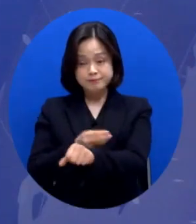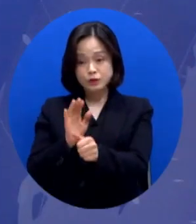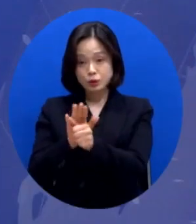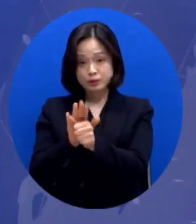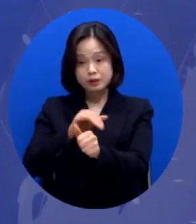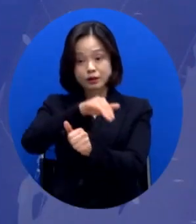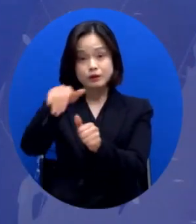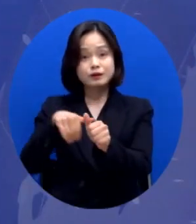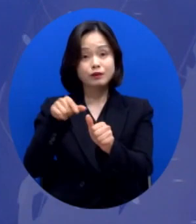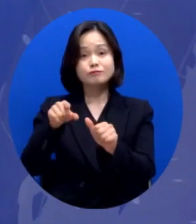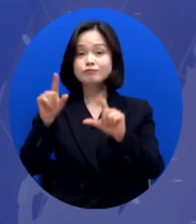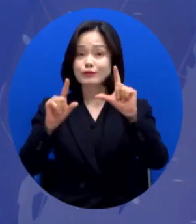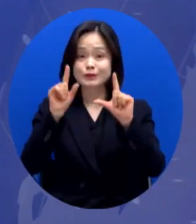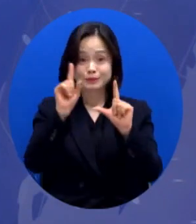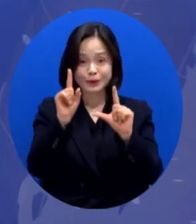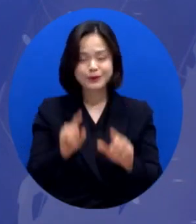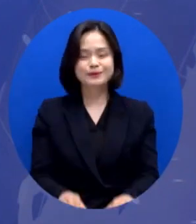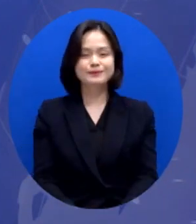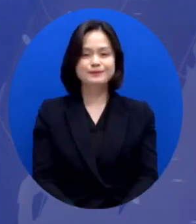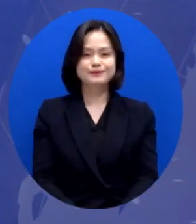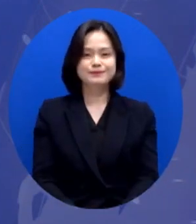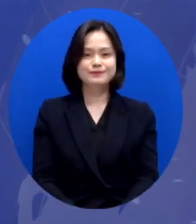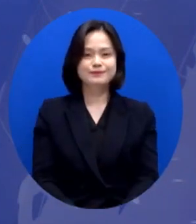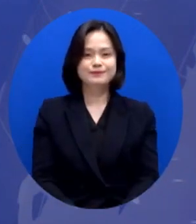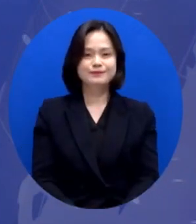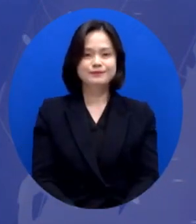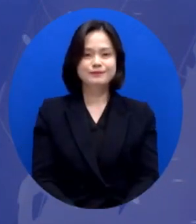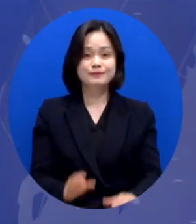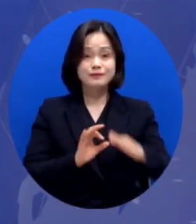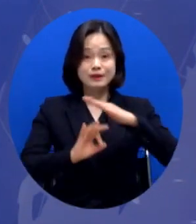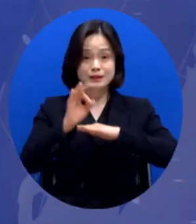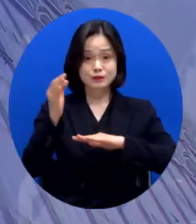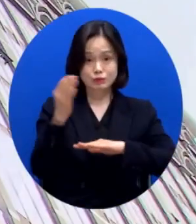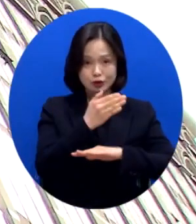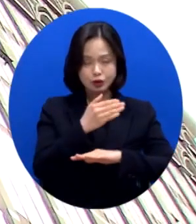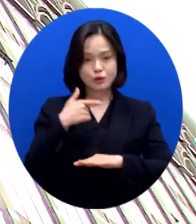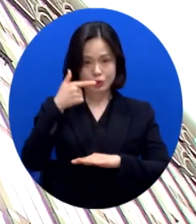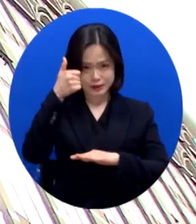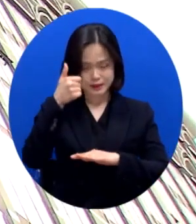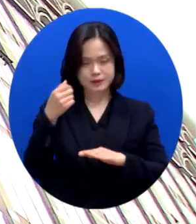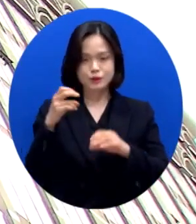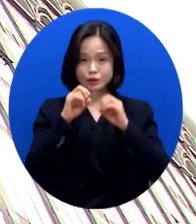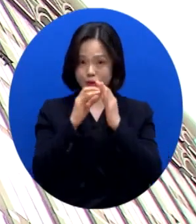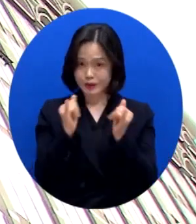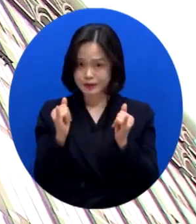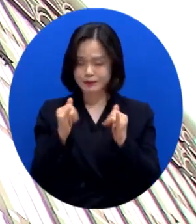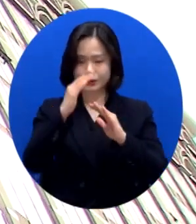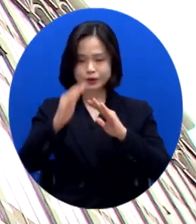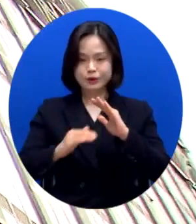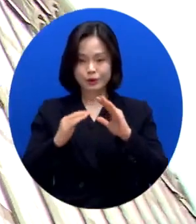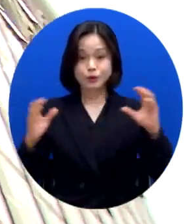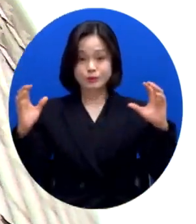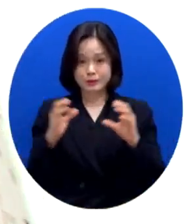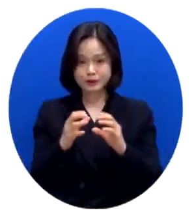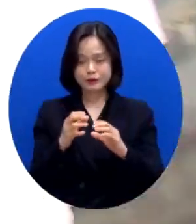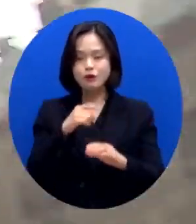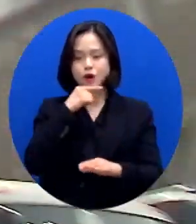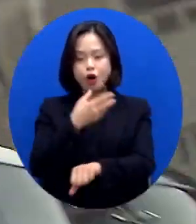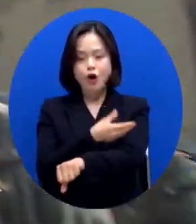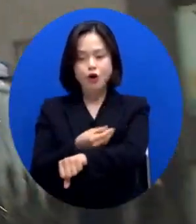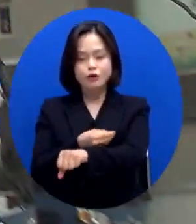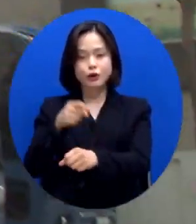취재진도 또 현장을 직접 찾아가 봤는데요. 아침부터 교육자들과 성도들이 나눔을 위해 또 가벼운 발걸음으로 헌혈버스에